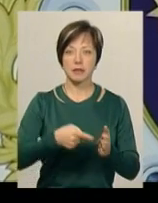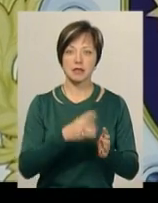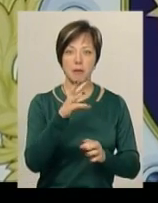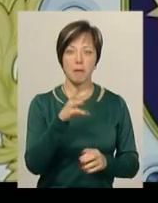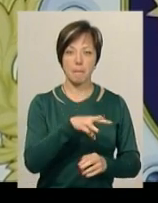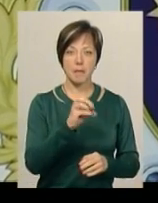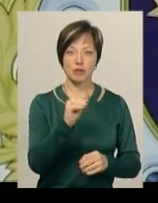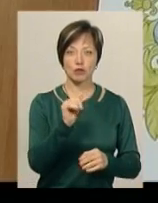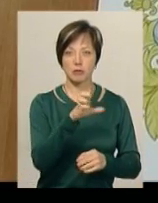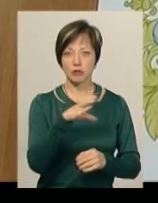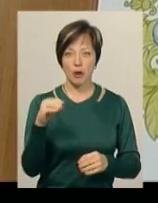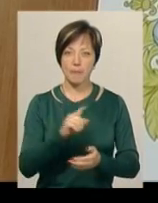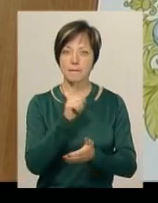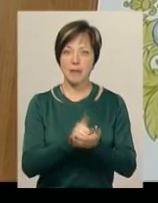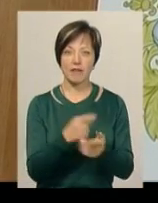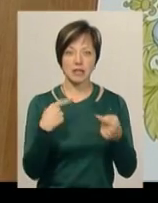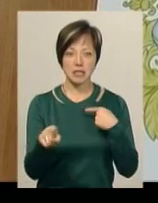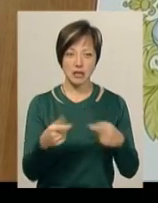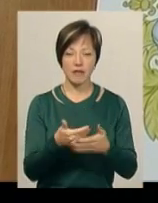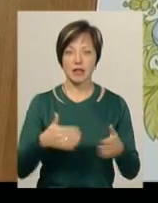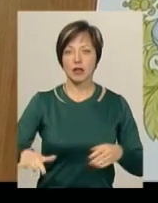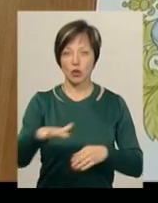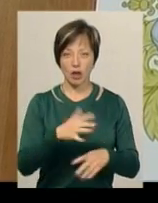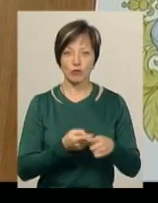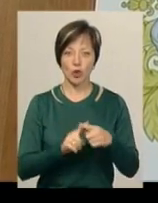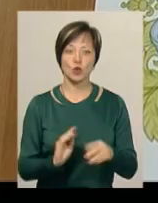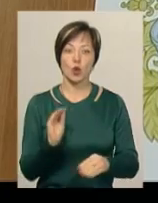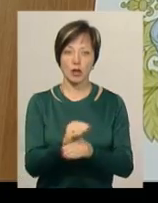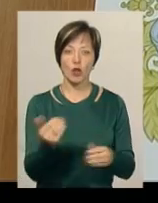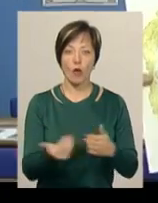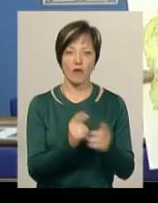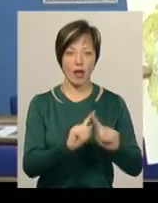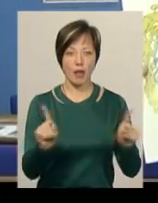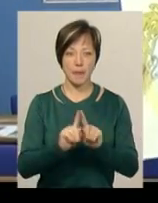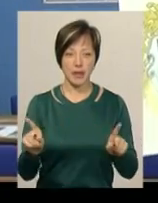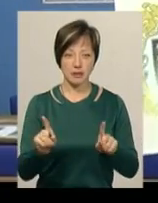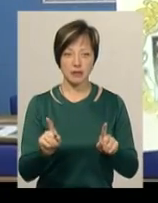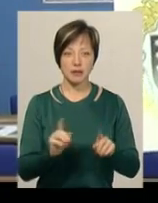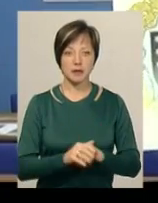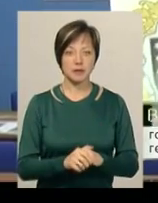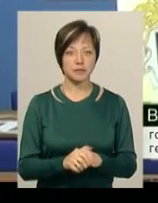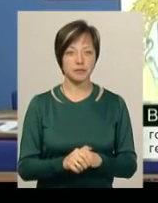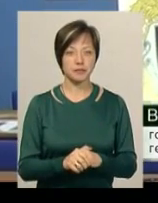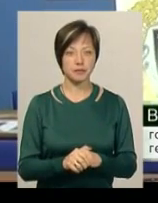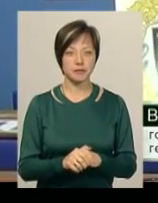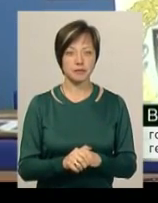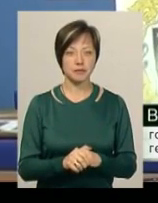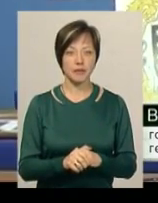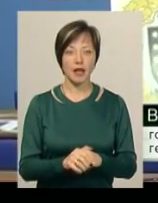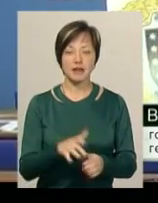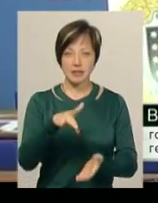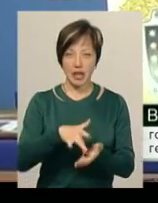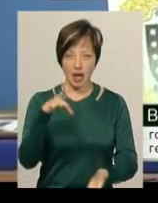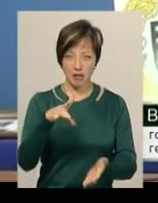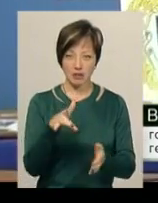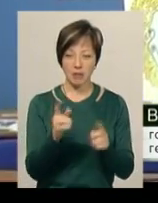геральдист Валентин Ілінський, мав відрізнятися від територіального, тому до нього додали нові елементи. Гербок всередину